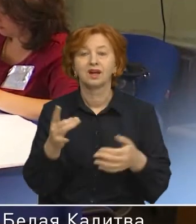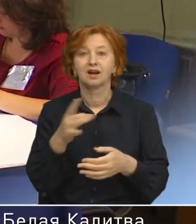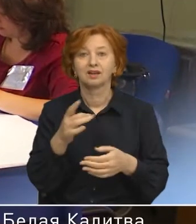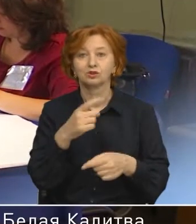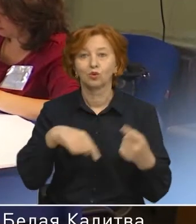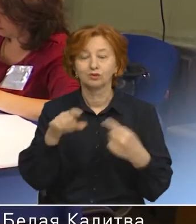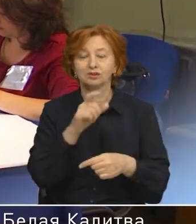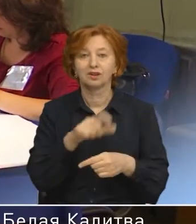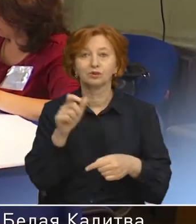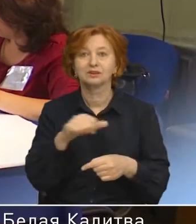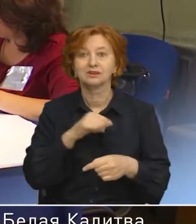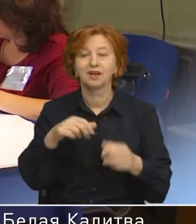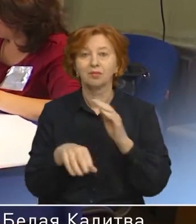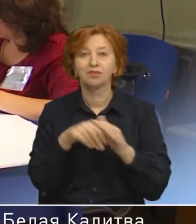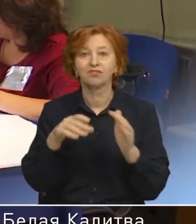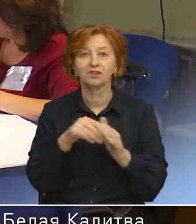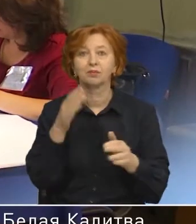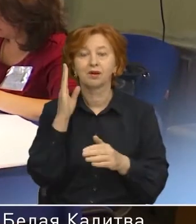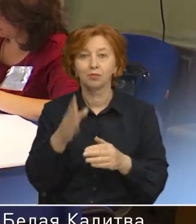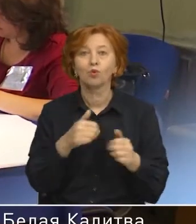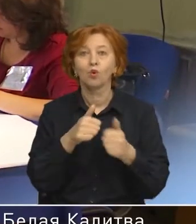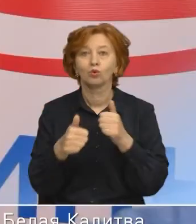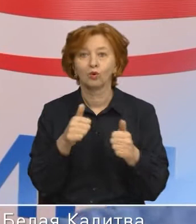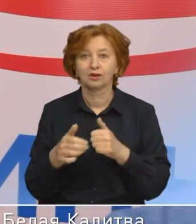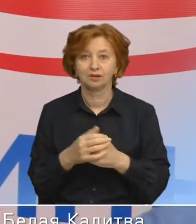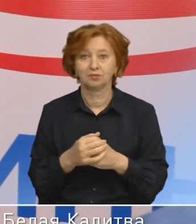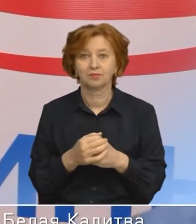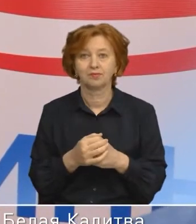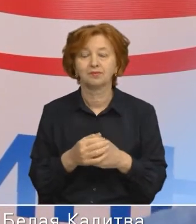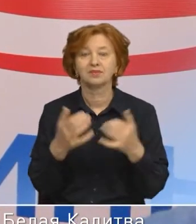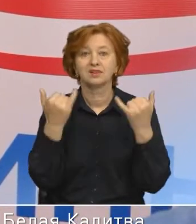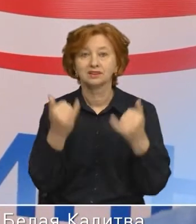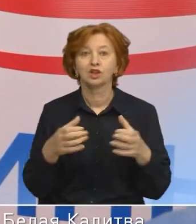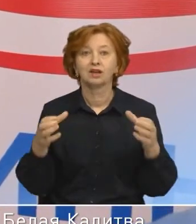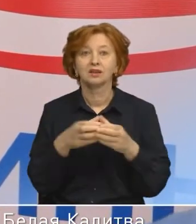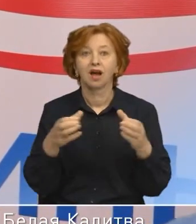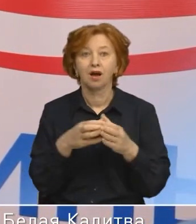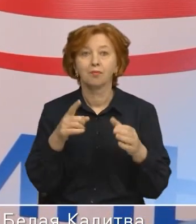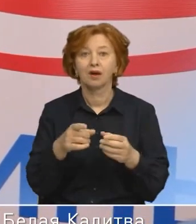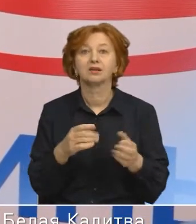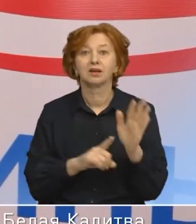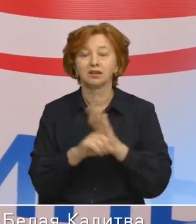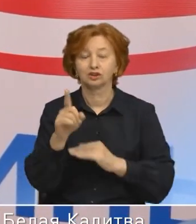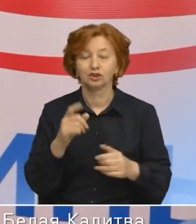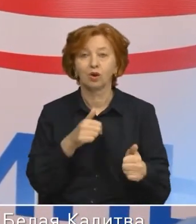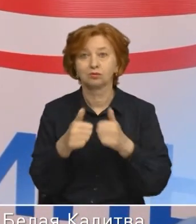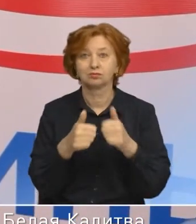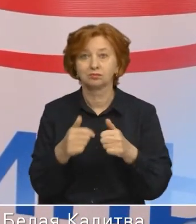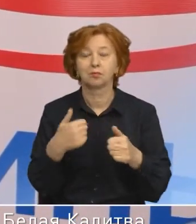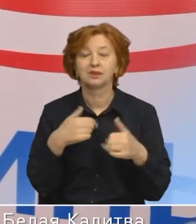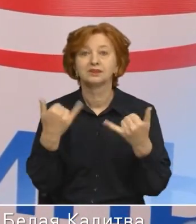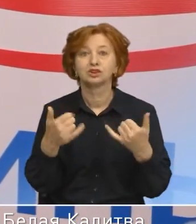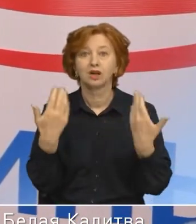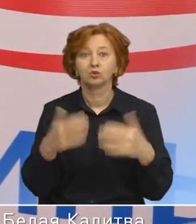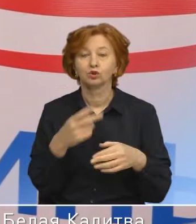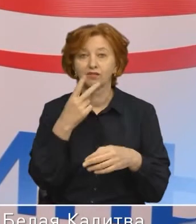выдвиженцев, а сами выборы в этом году будут конкурентными. Сейчас кампания набирает серьезные обороты. Мы уже сейчас видим,